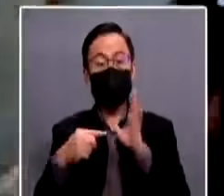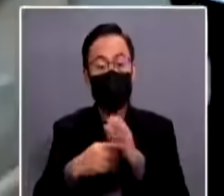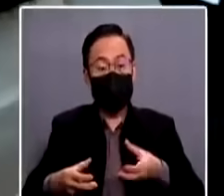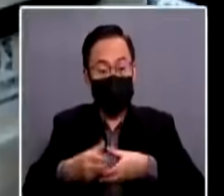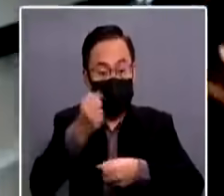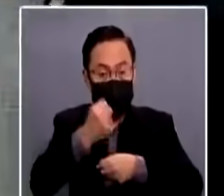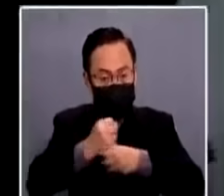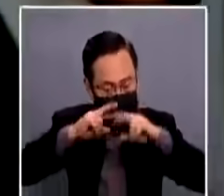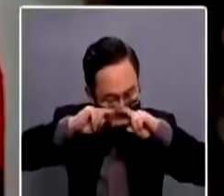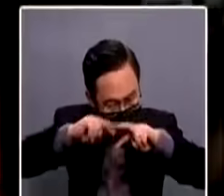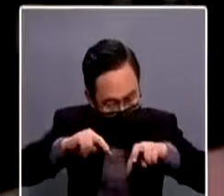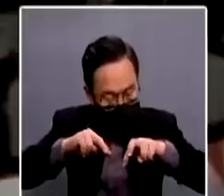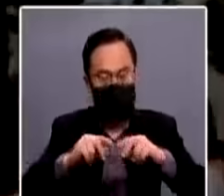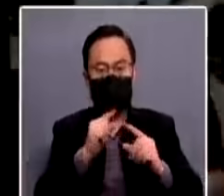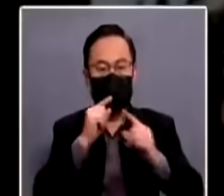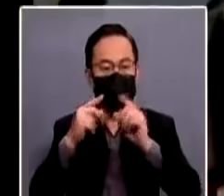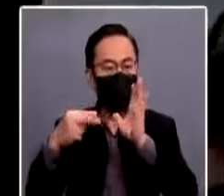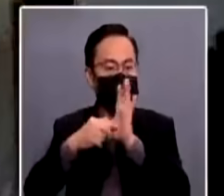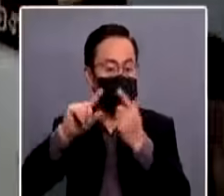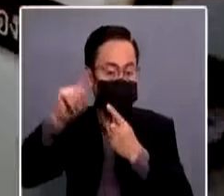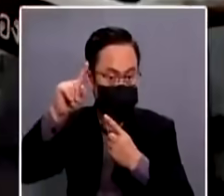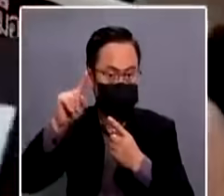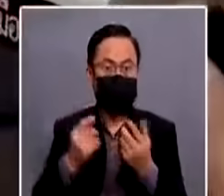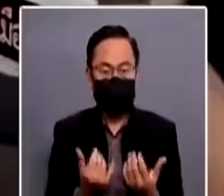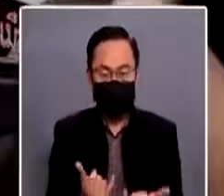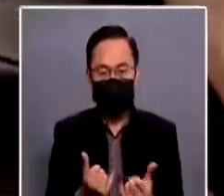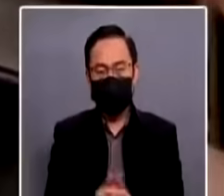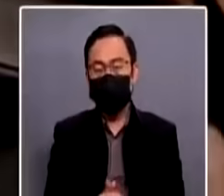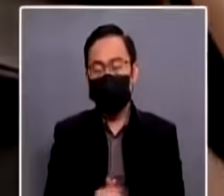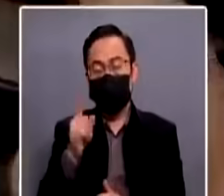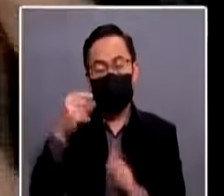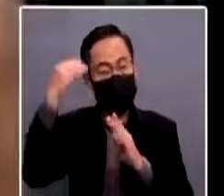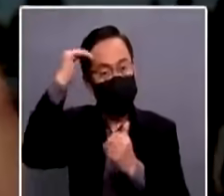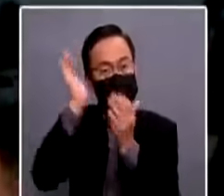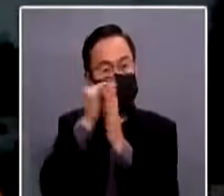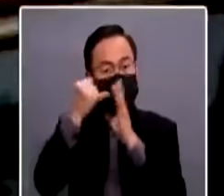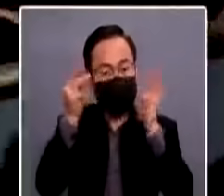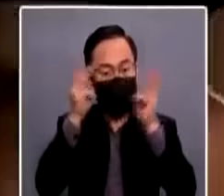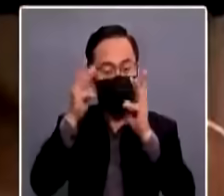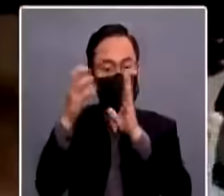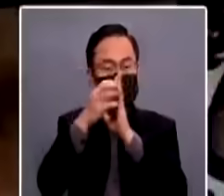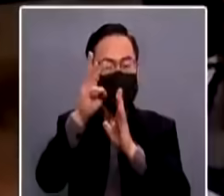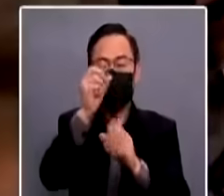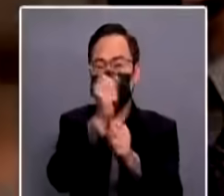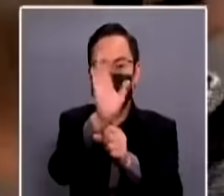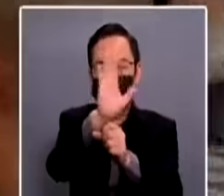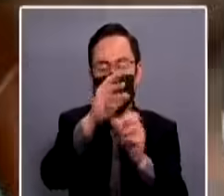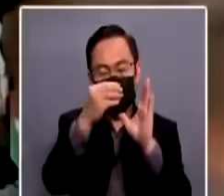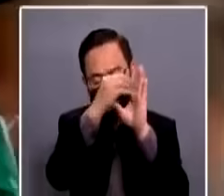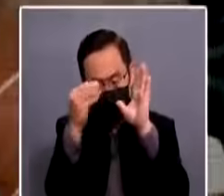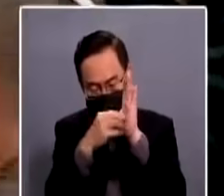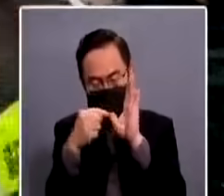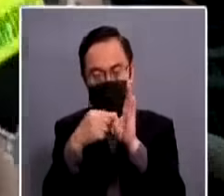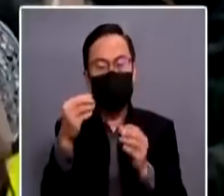จากผู้บัญชาการตำรวจแห่งชาติมีคำสั่งโอนสำนวนการสืบสวนนี้คดีนี้นะคะคุณผู้ชมคะโดยตอนนี้เนี่ยคณะ